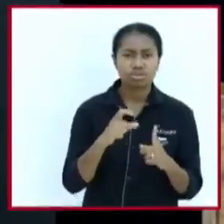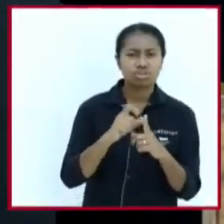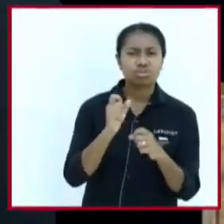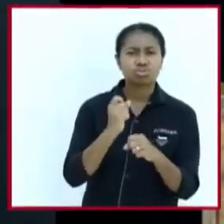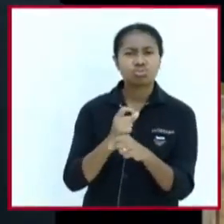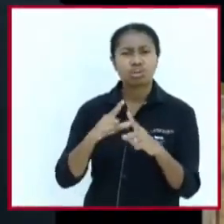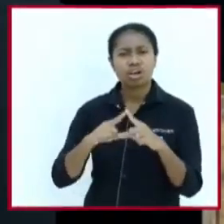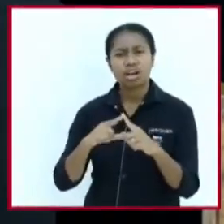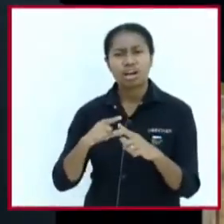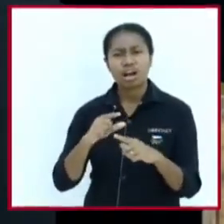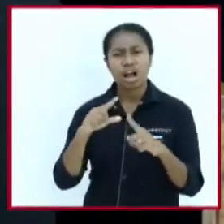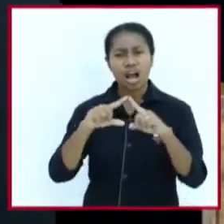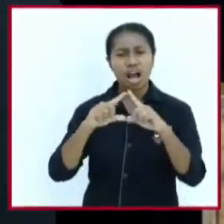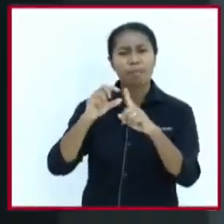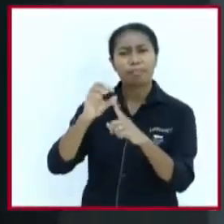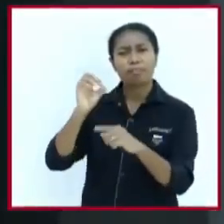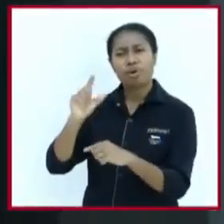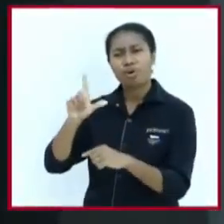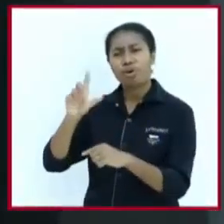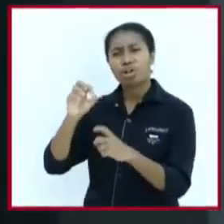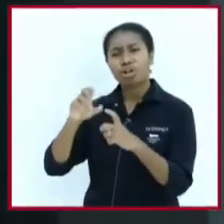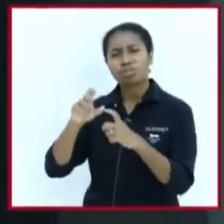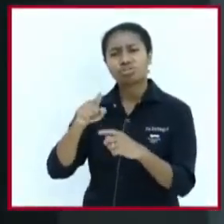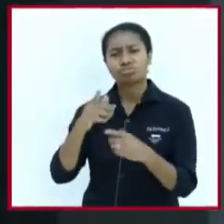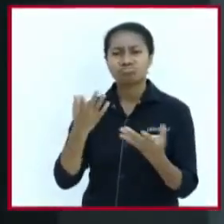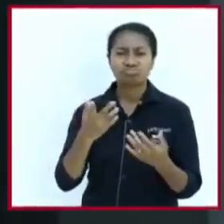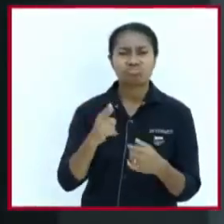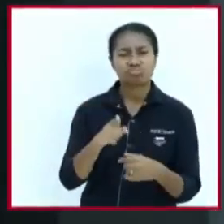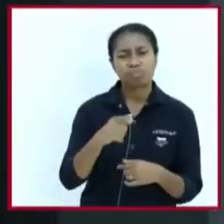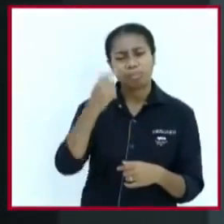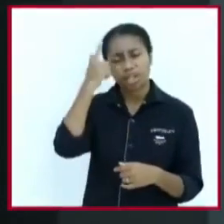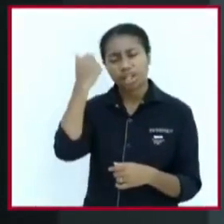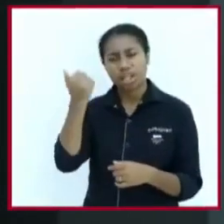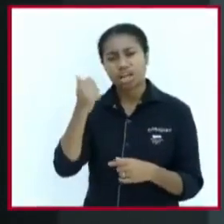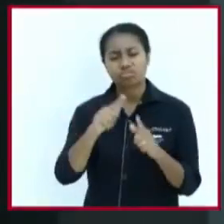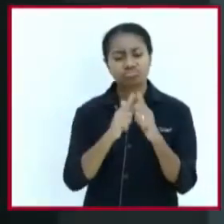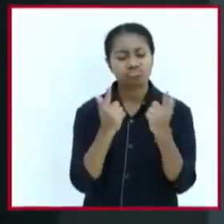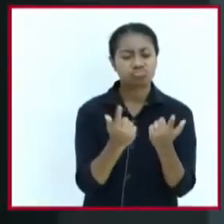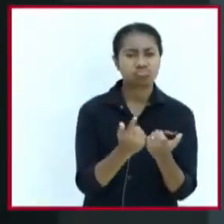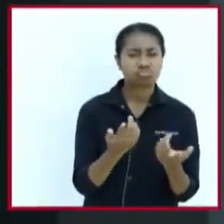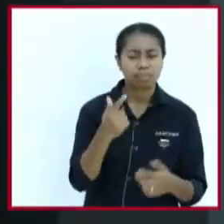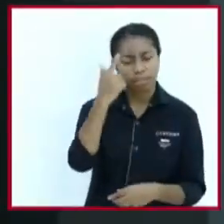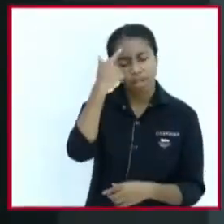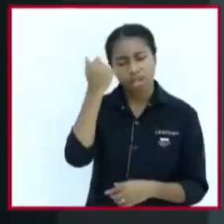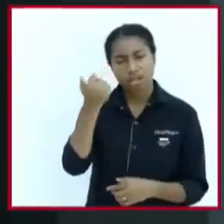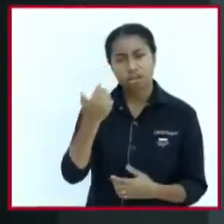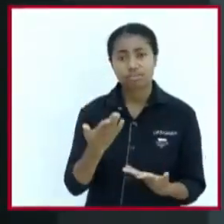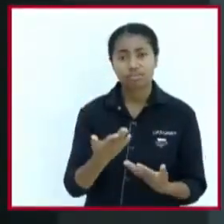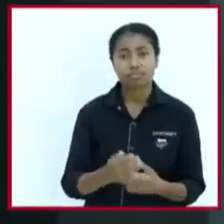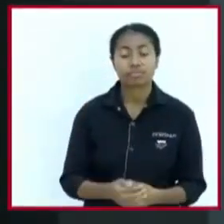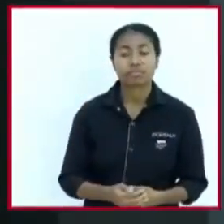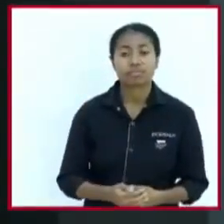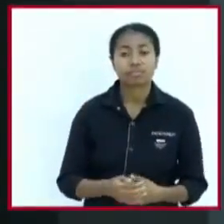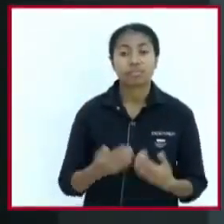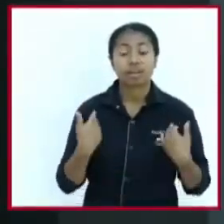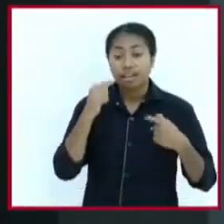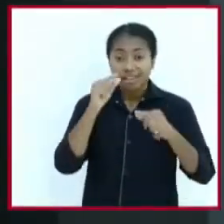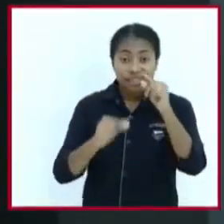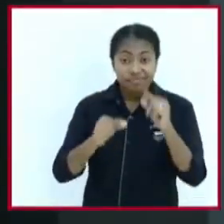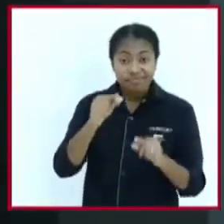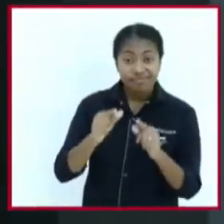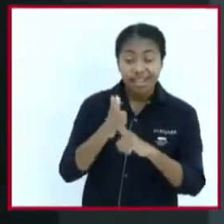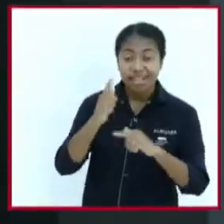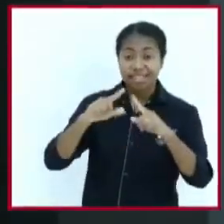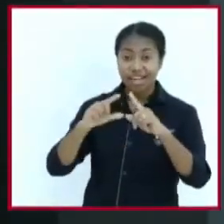postur Mahir kitab suci Tapi juga jago debat baru-baru orang Yahudi bilang begini